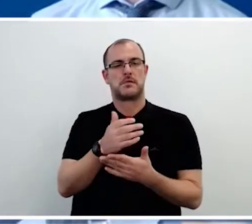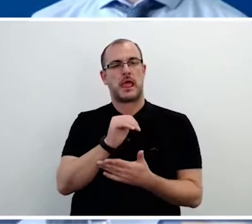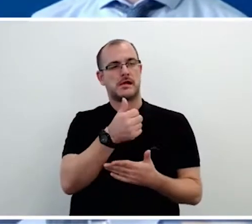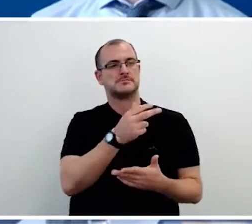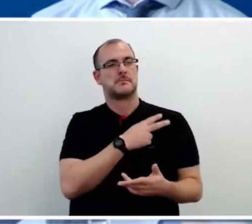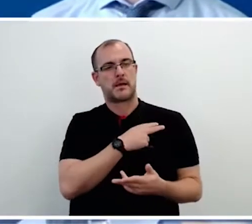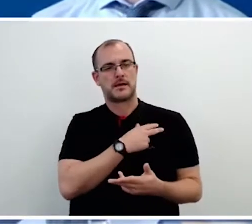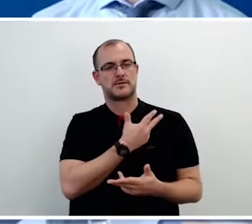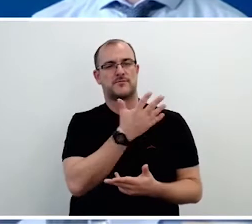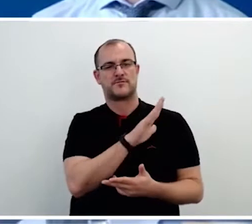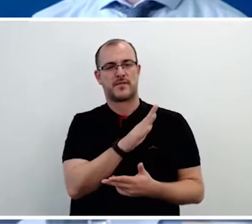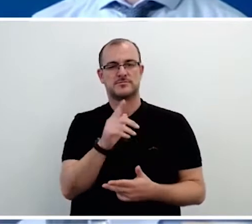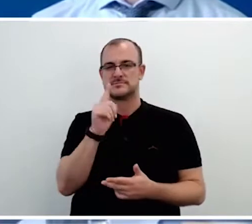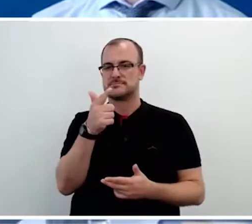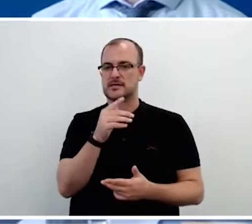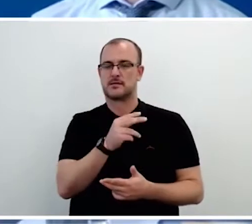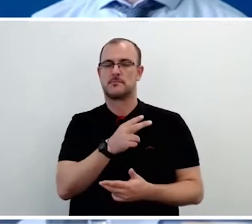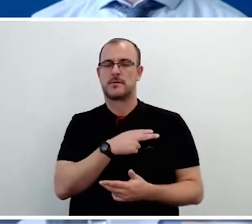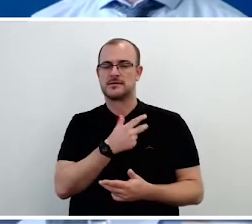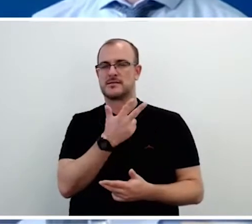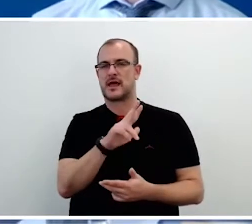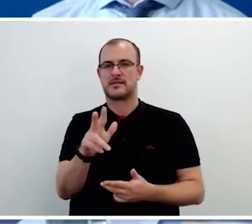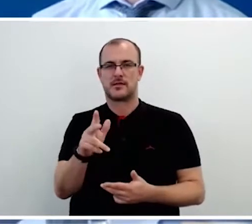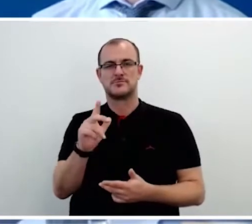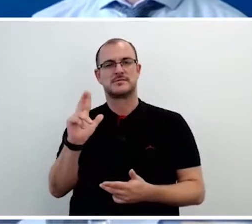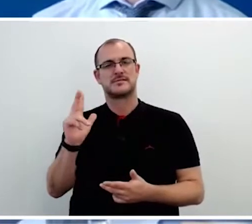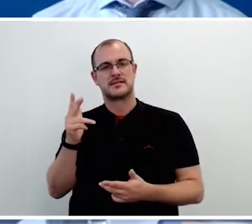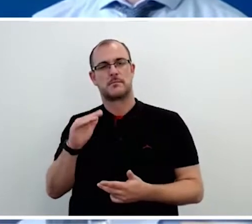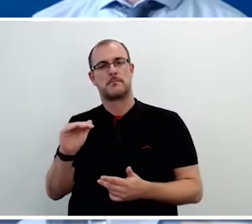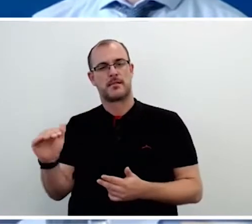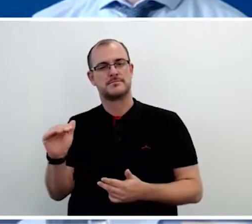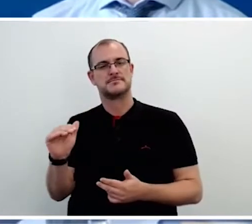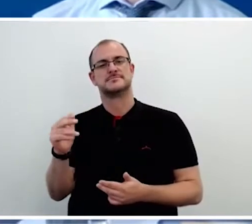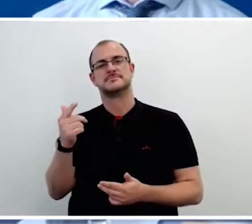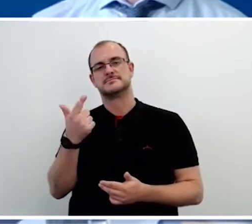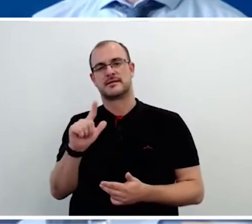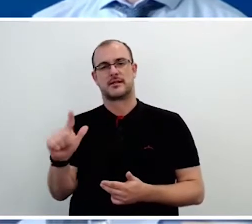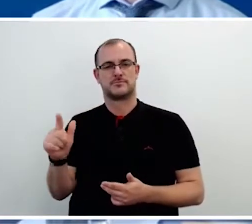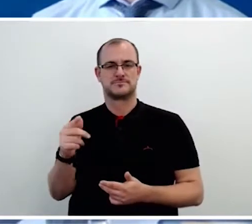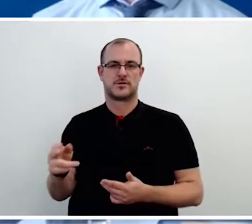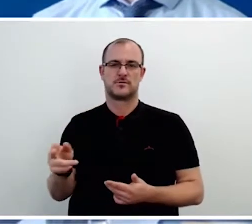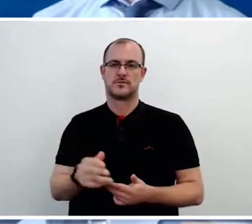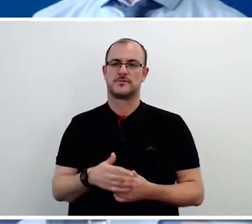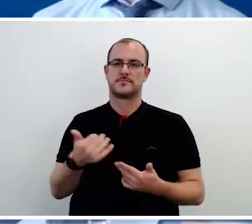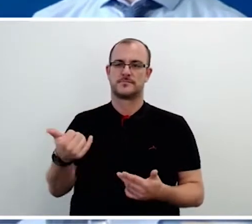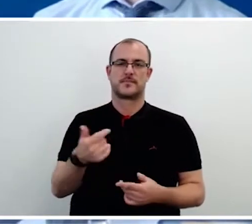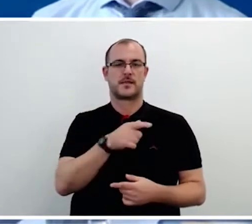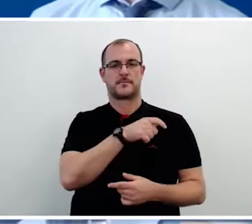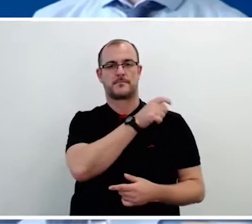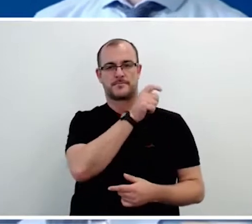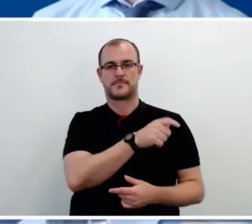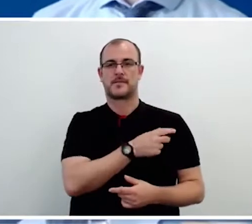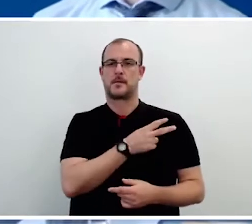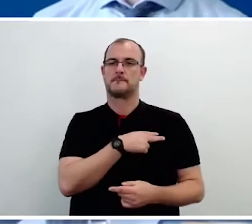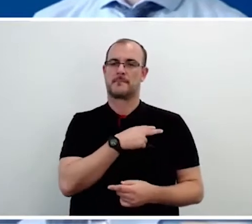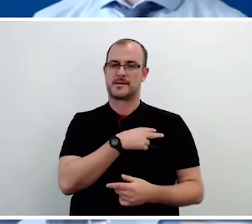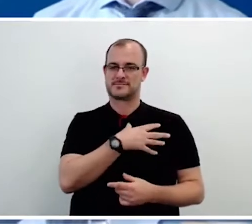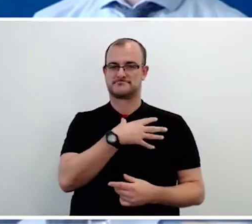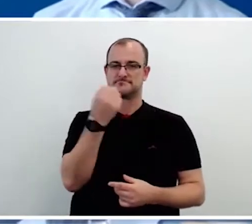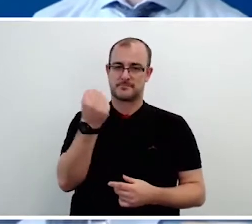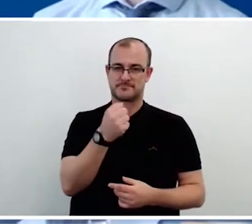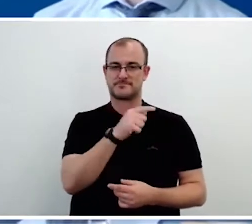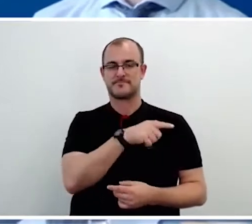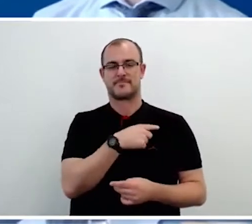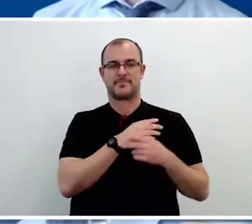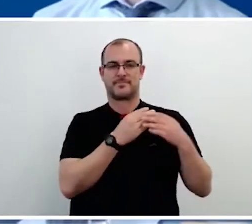Preis 5.000, für den zweiten 3.000 und für den dritten Preis 2.000. Und einer der Preisträger sitzt